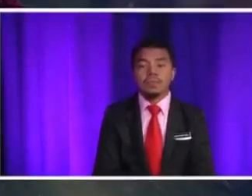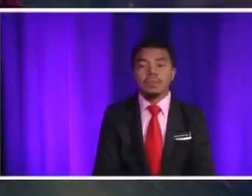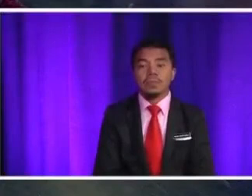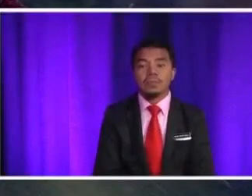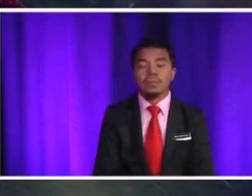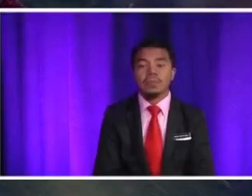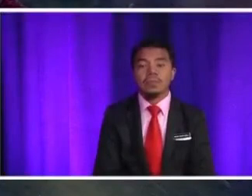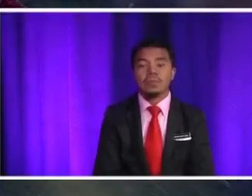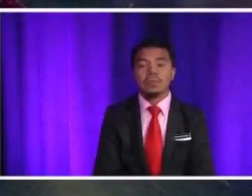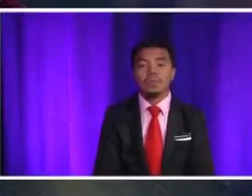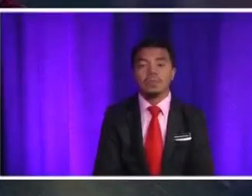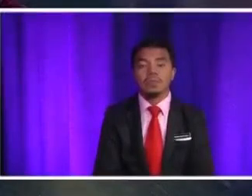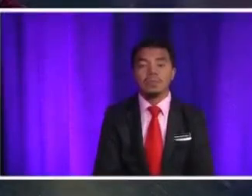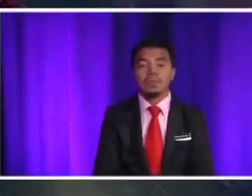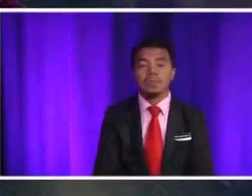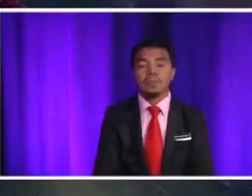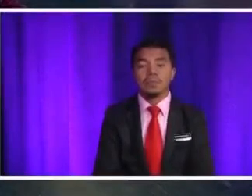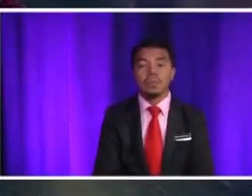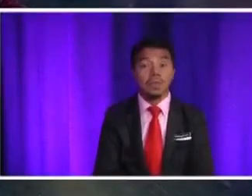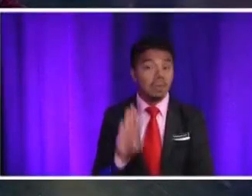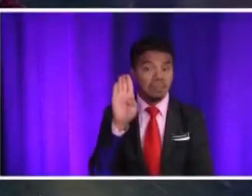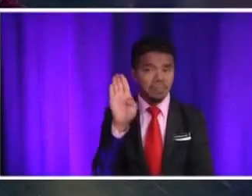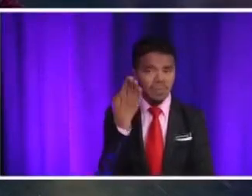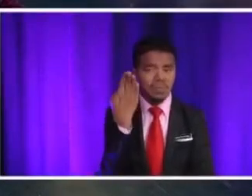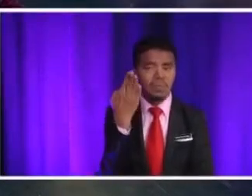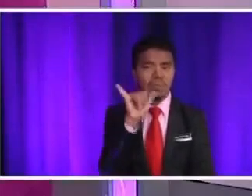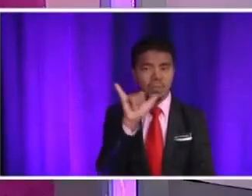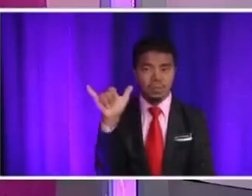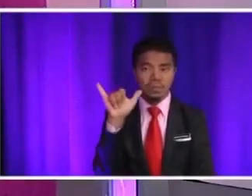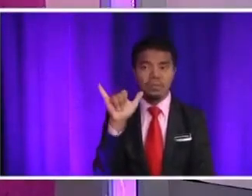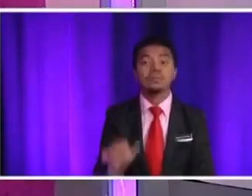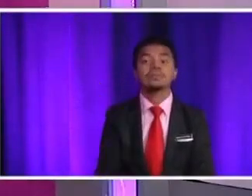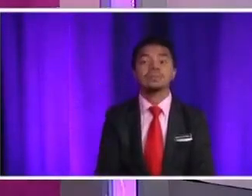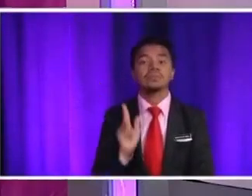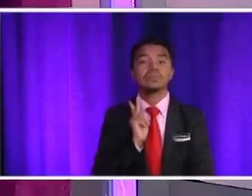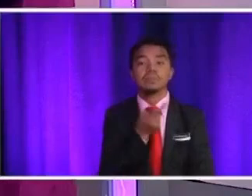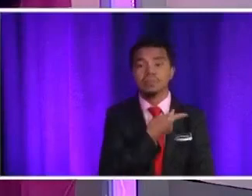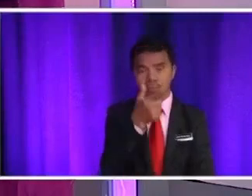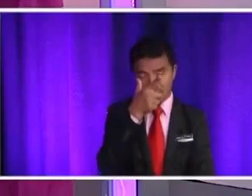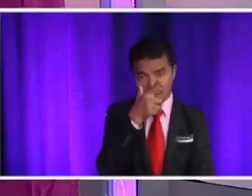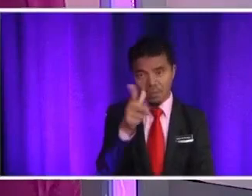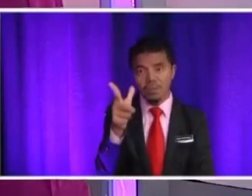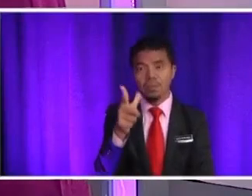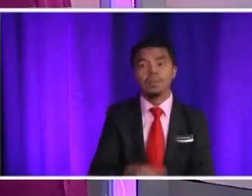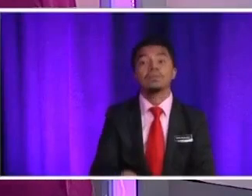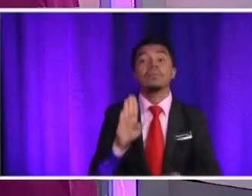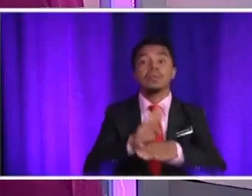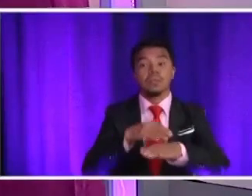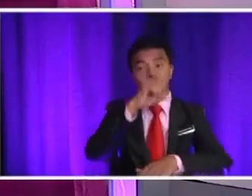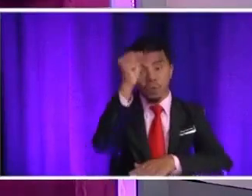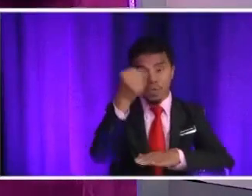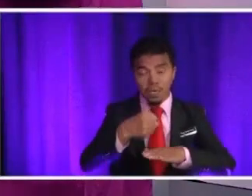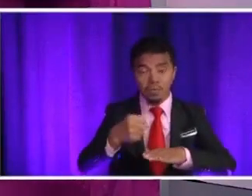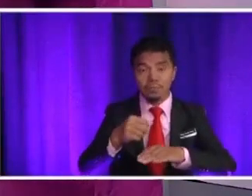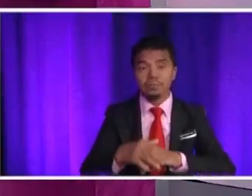pada ruang. Biasanya kalau kita lihat pada setiap soalan